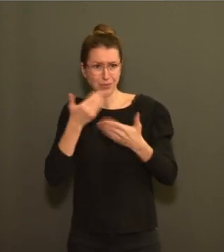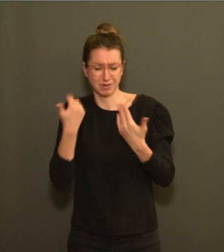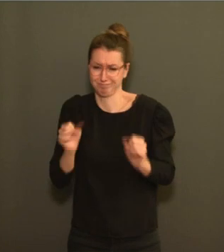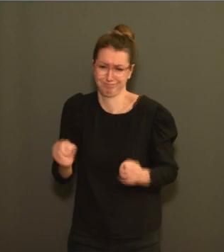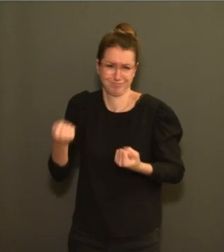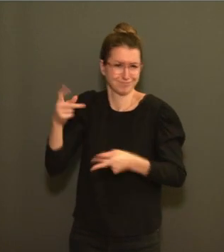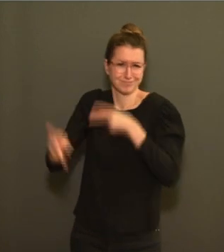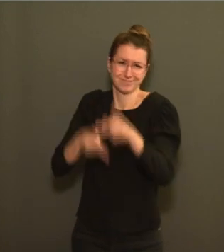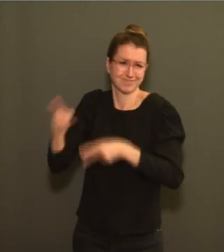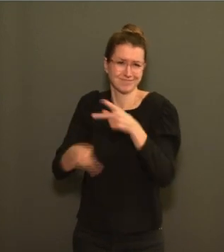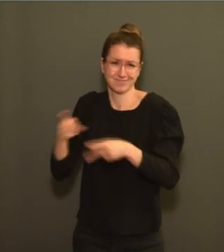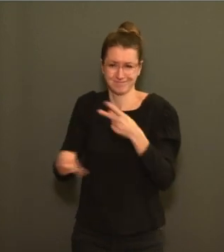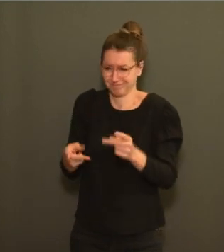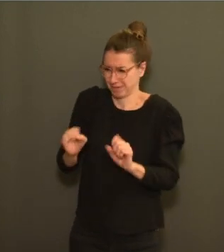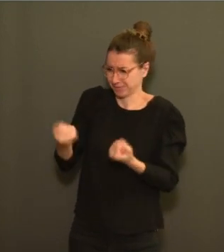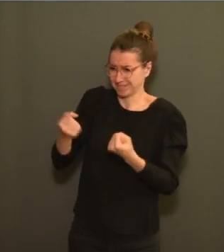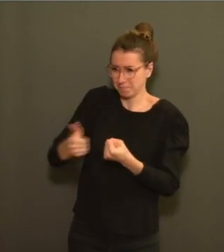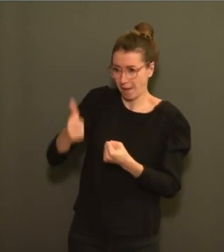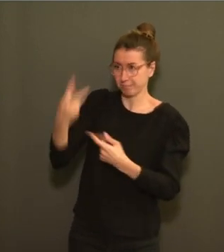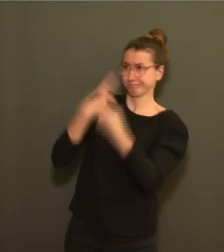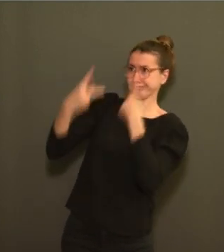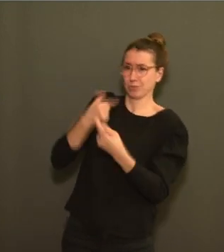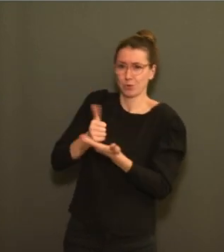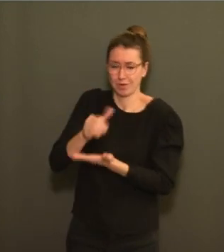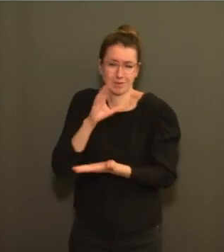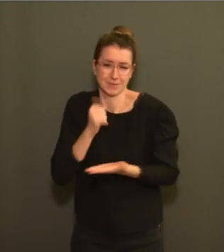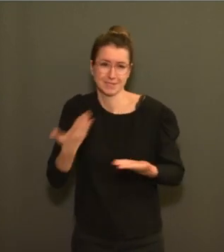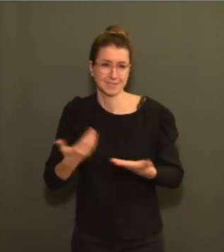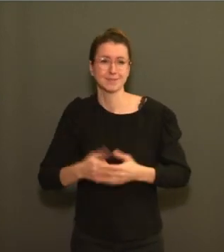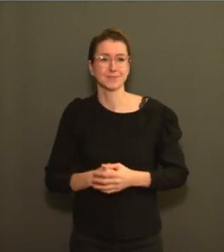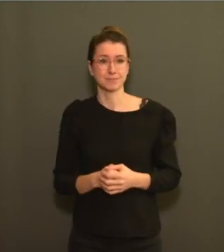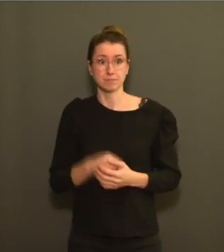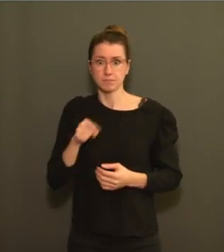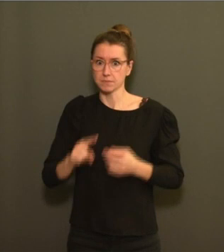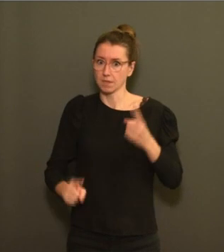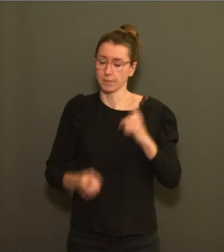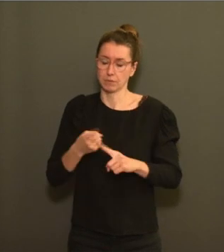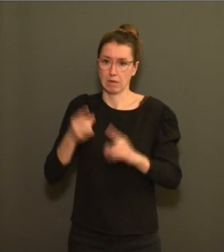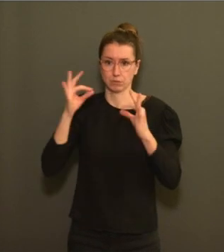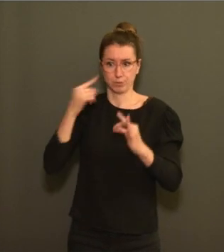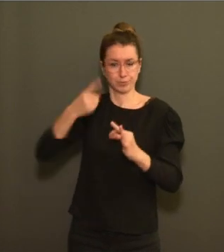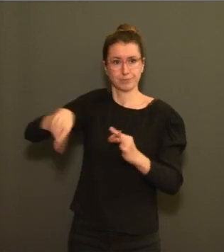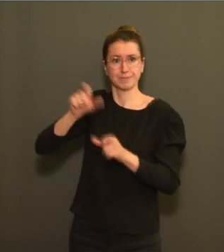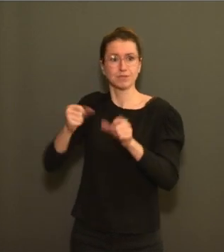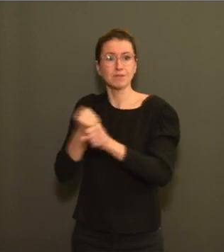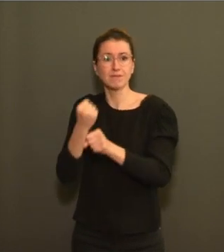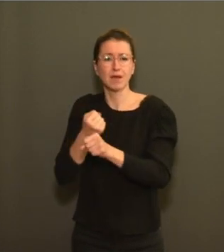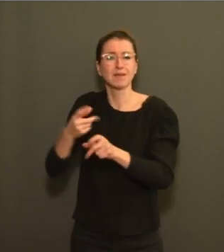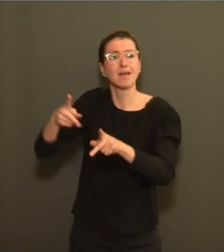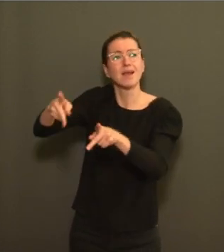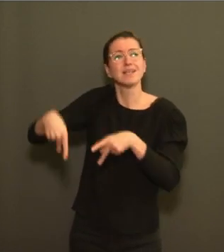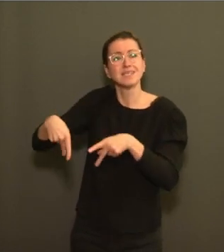donc ceci est un facteur tout à fait significatif, sachant qu'en plus un lit Covid est un lit plus lourd qu'un